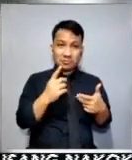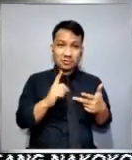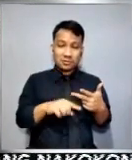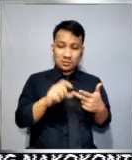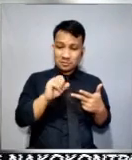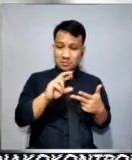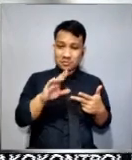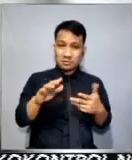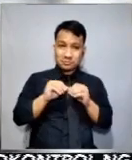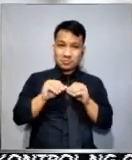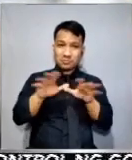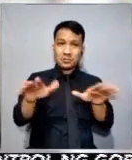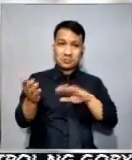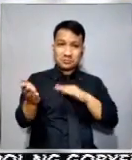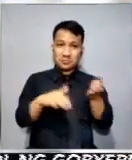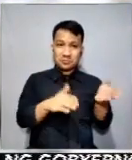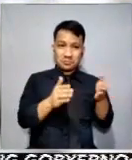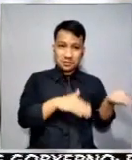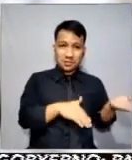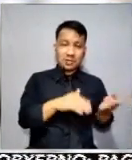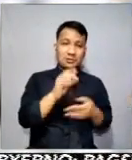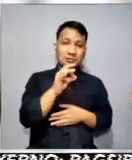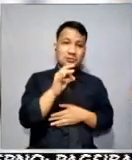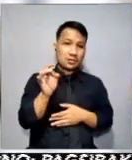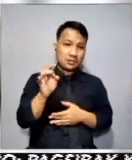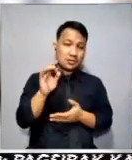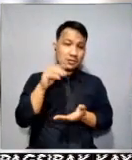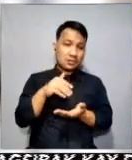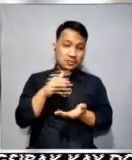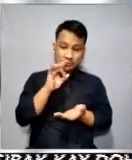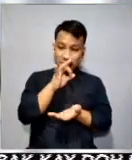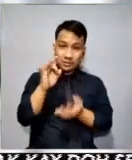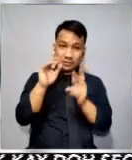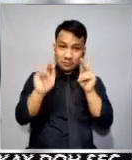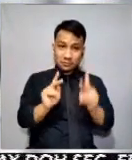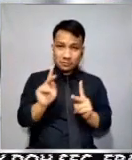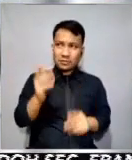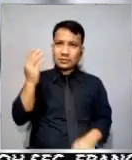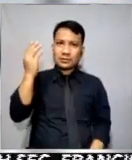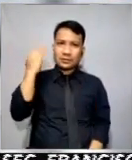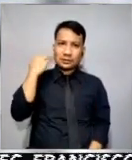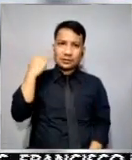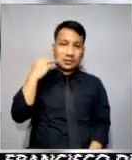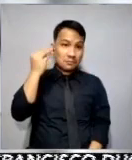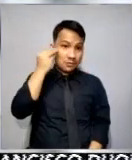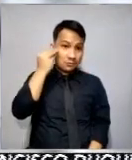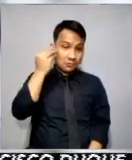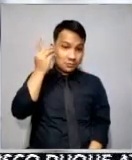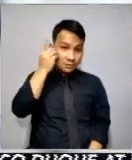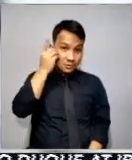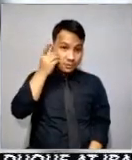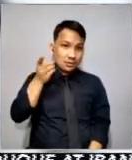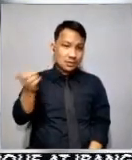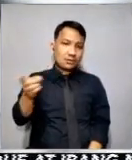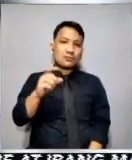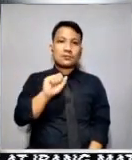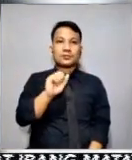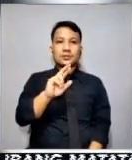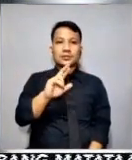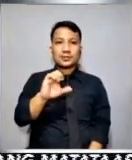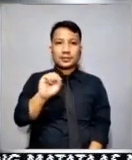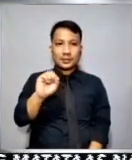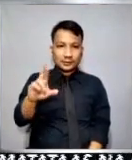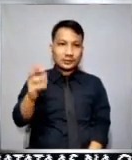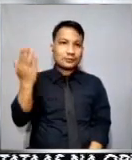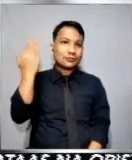mahigit 800 tao. Si Dr. Manuel Dayrit ang health secretary noon na siya ring naging SARS czar. Sa Pilipinas,